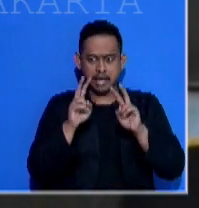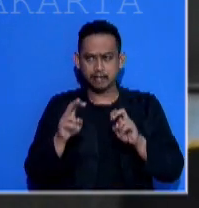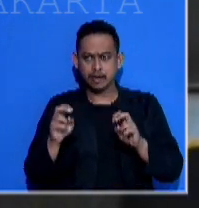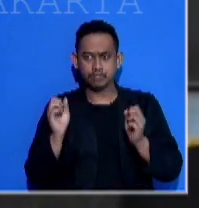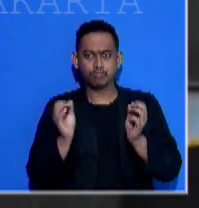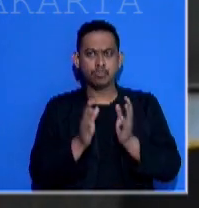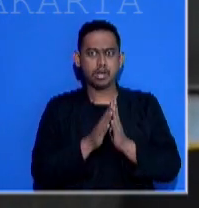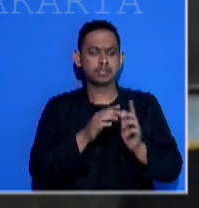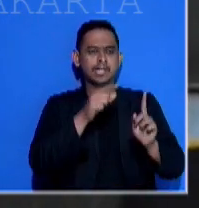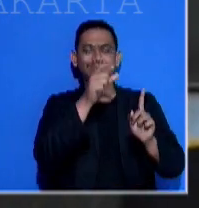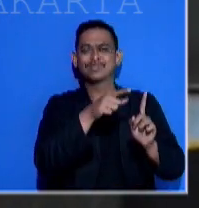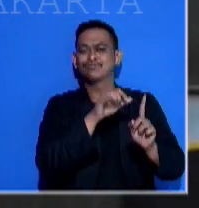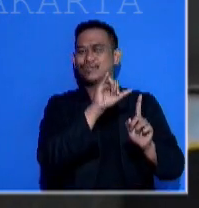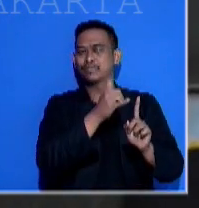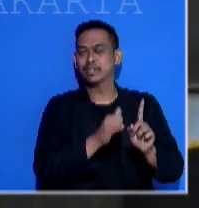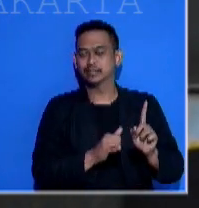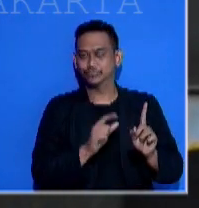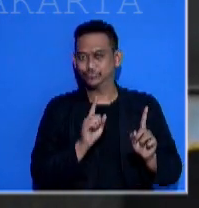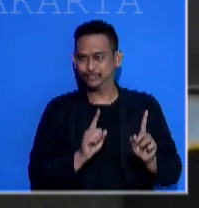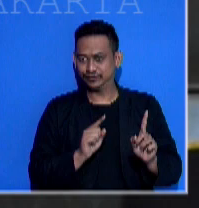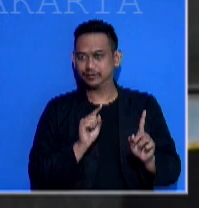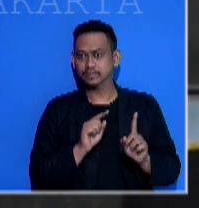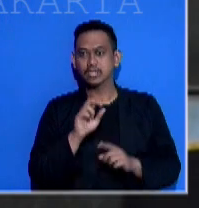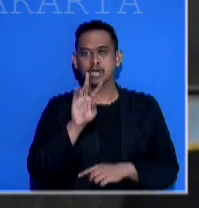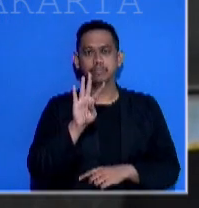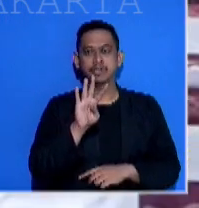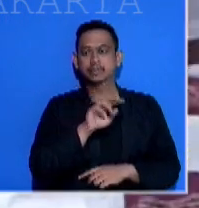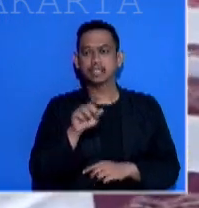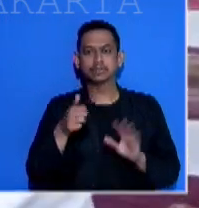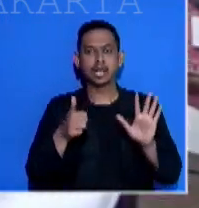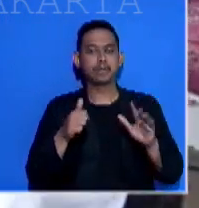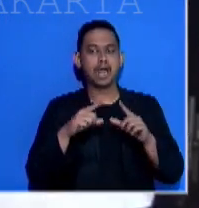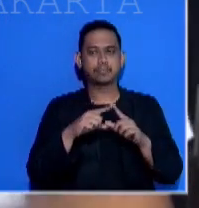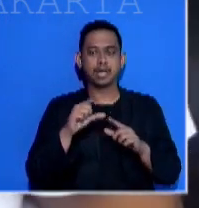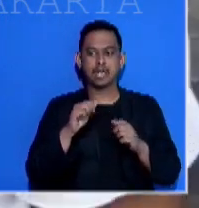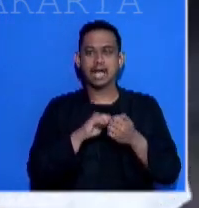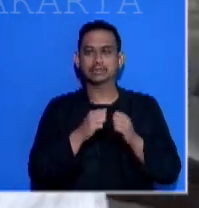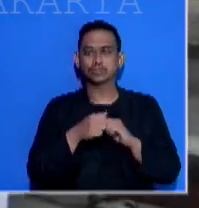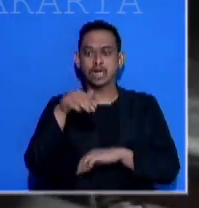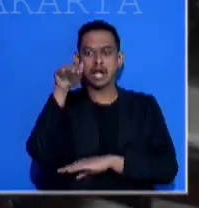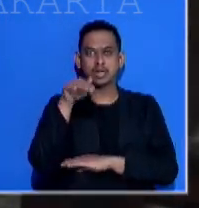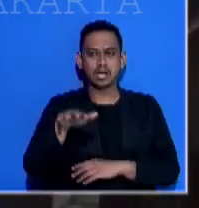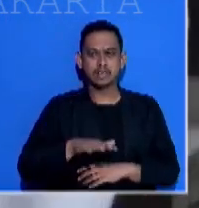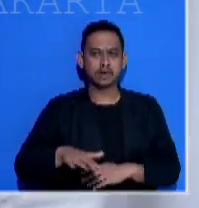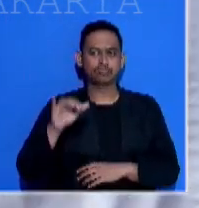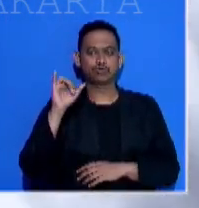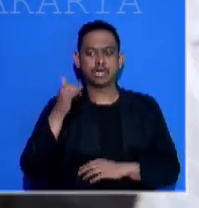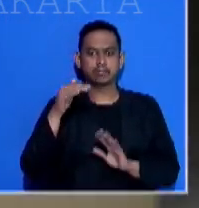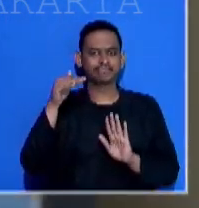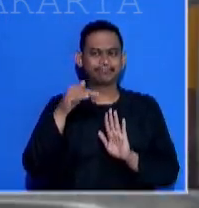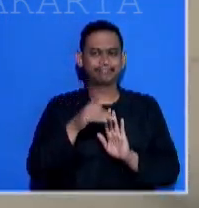pelaksanaan Operasi Ketupat Progo mulai 4 hingga 16 April jumlah kasus kriminalitas di wilayah hukum Polda DIY turun